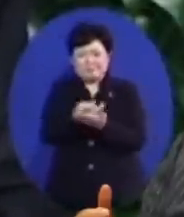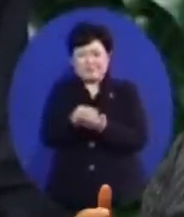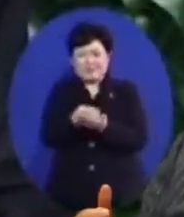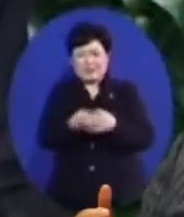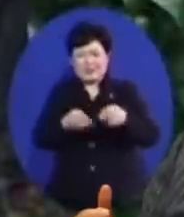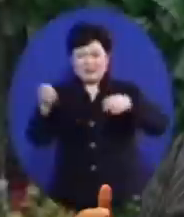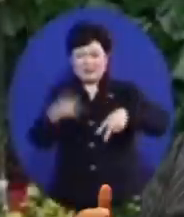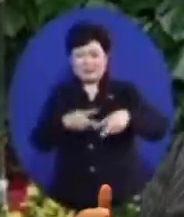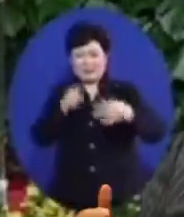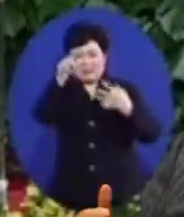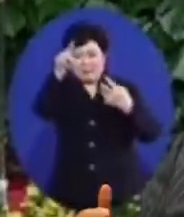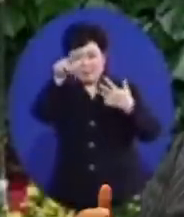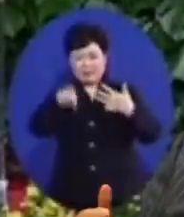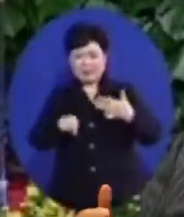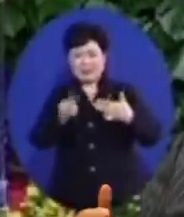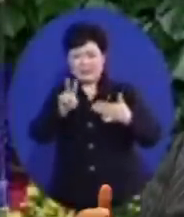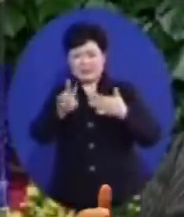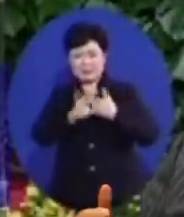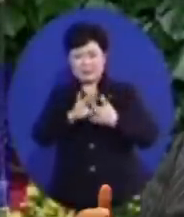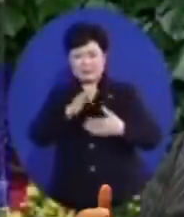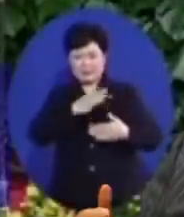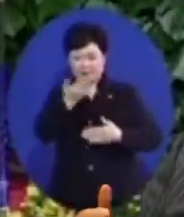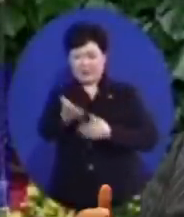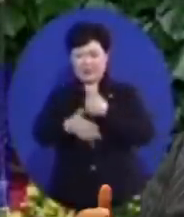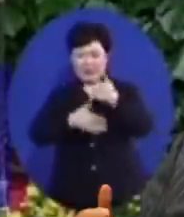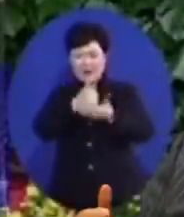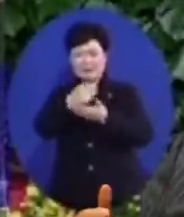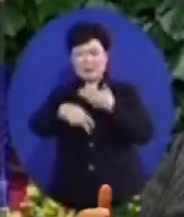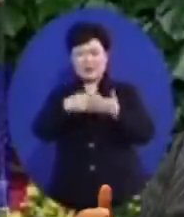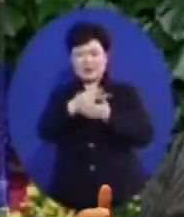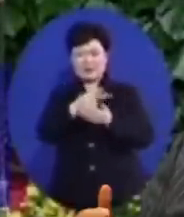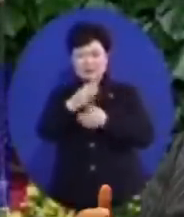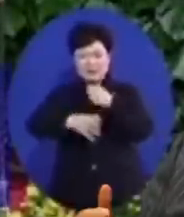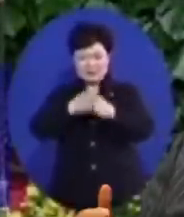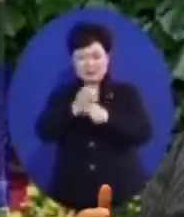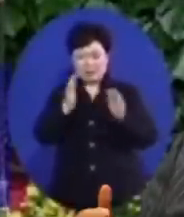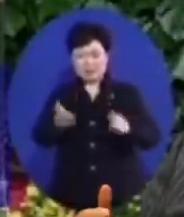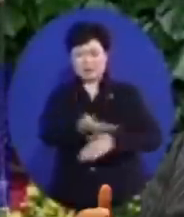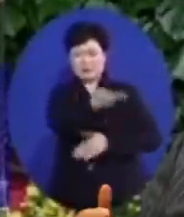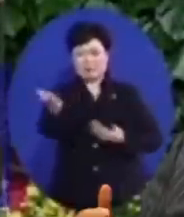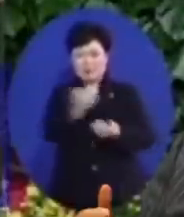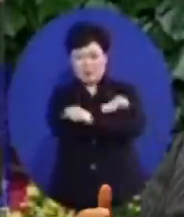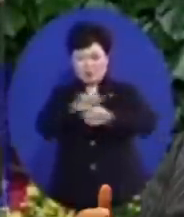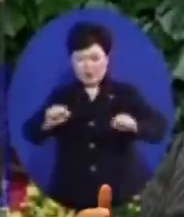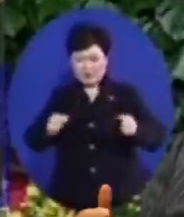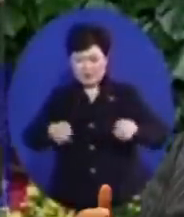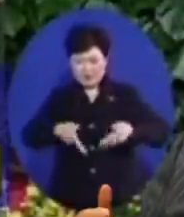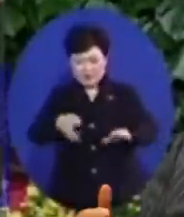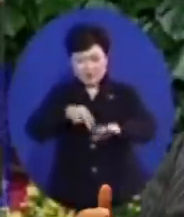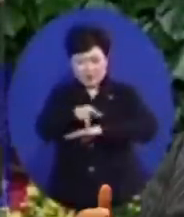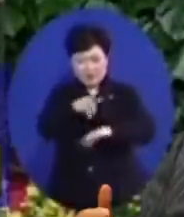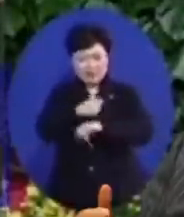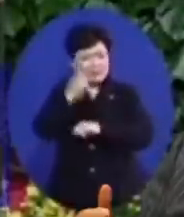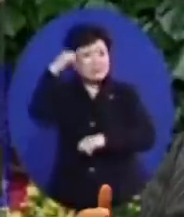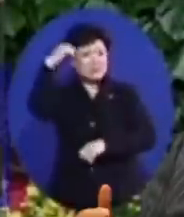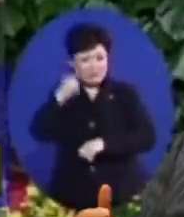8장 2절에 보면 내 하나님 야훼께서 이 40년 동안에 내게 광야 길을 걷게 하신 것을 기억하라. 이런 너를 낮추시며